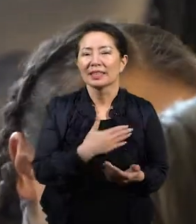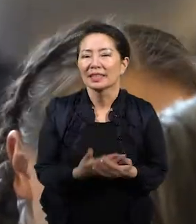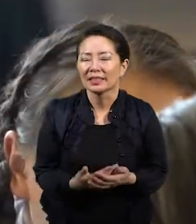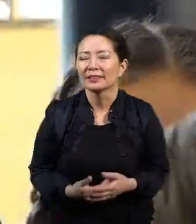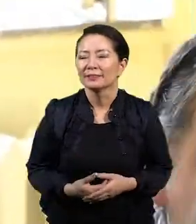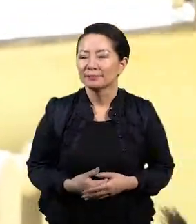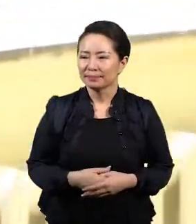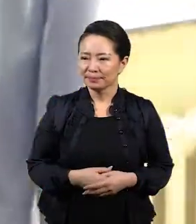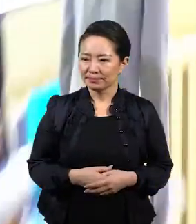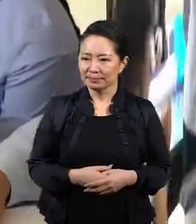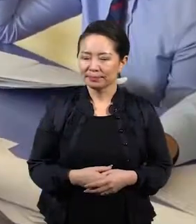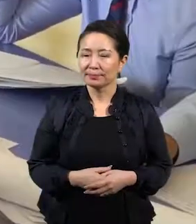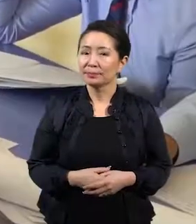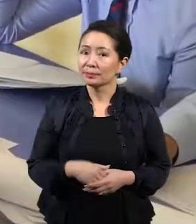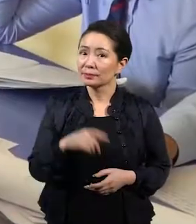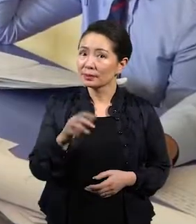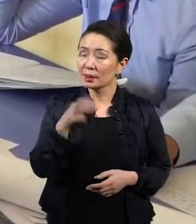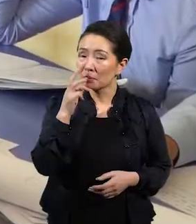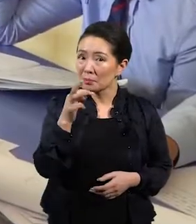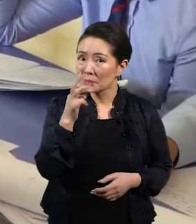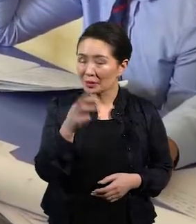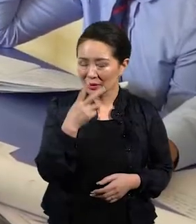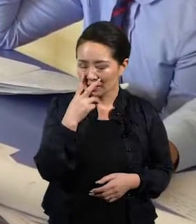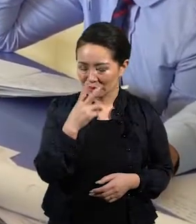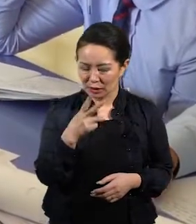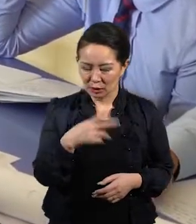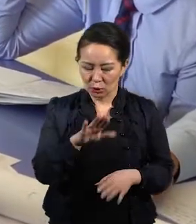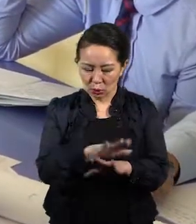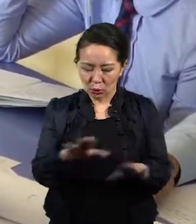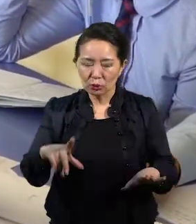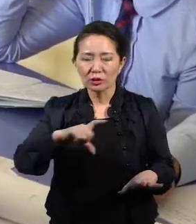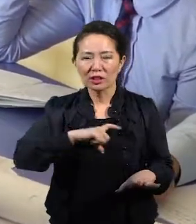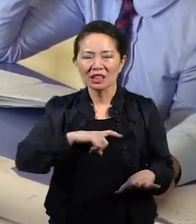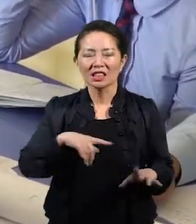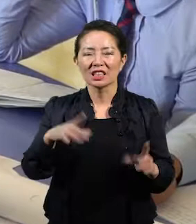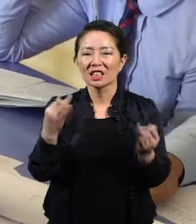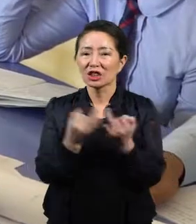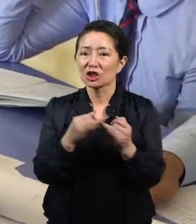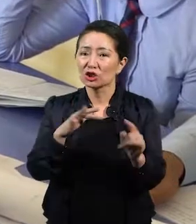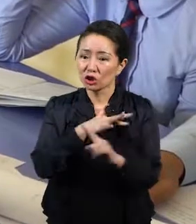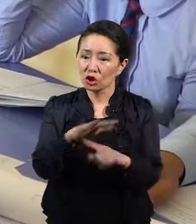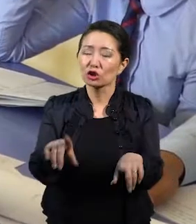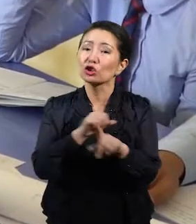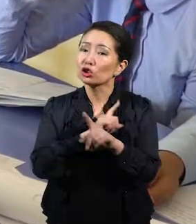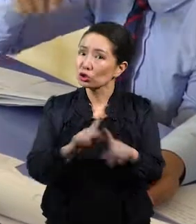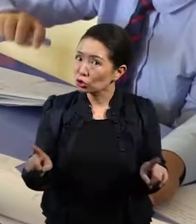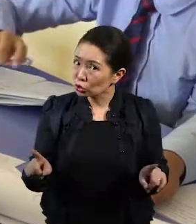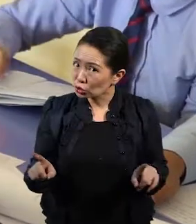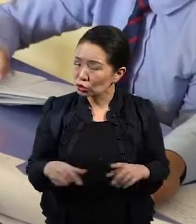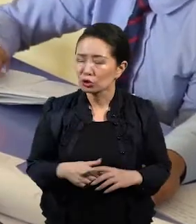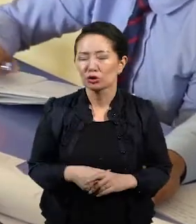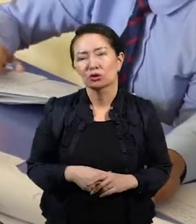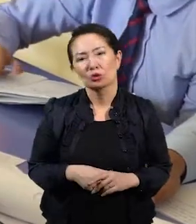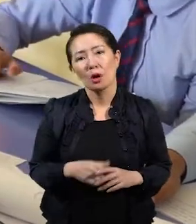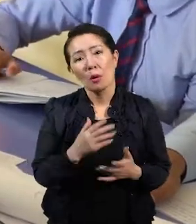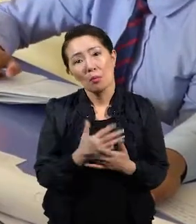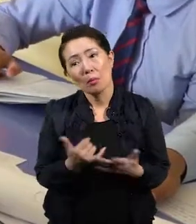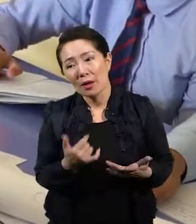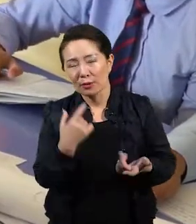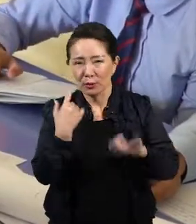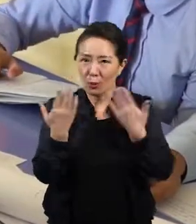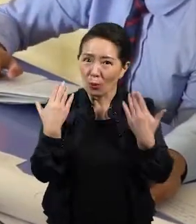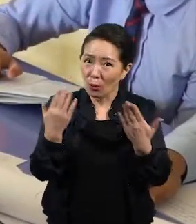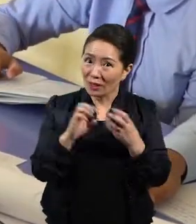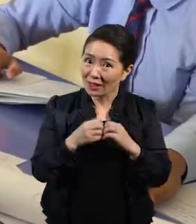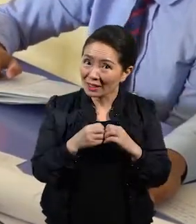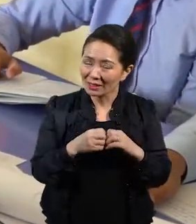баярлалаа. Багш нь өмнөх мэдээлэл дээр уншсан те хүүхдүүдийн эрх захин орчинд зөрчигдөж байгаа гэсэн энэ зөрчигддгүү гэдэг байдлаар хурал